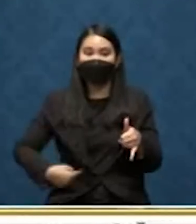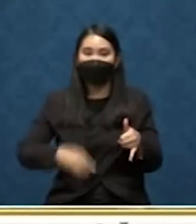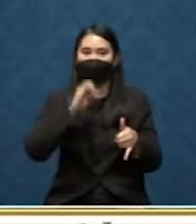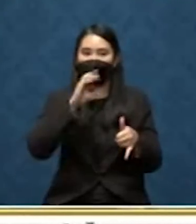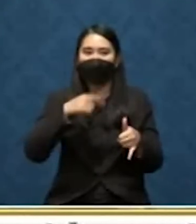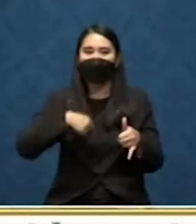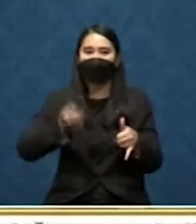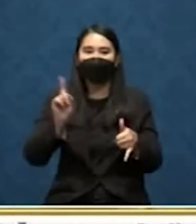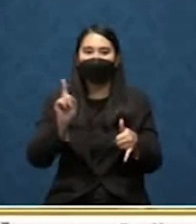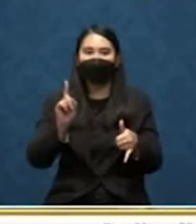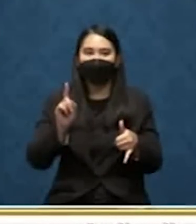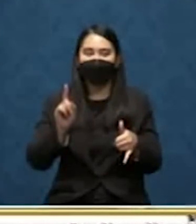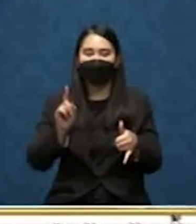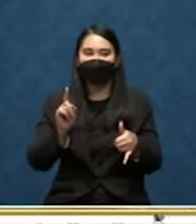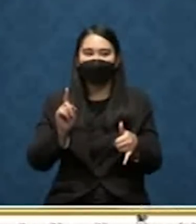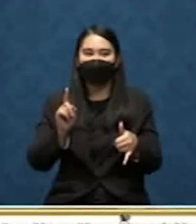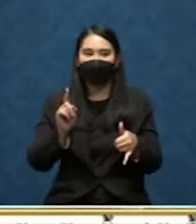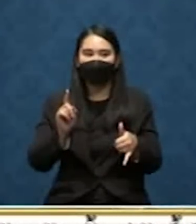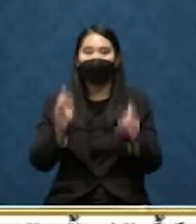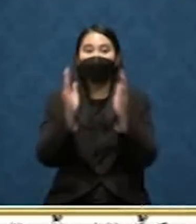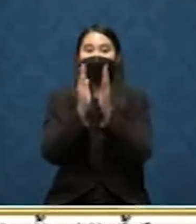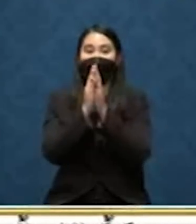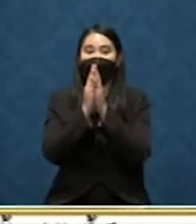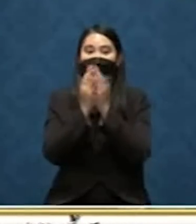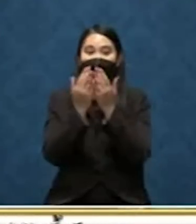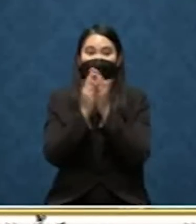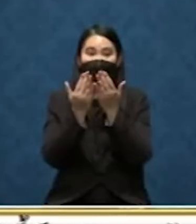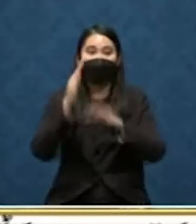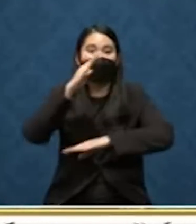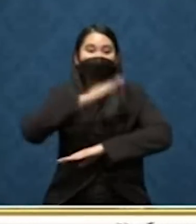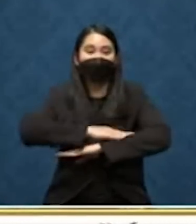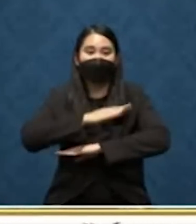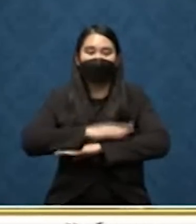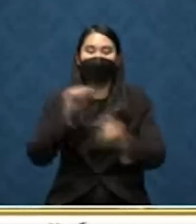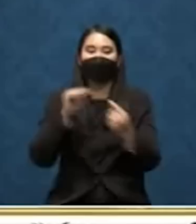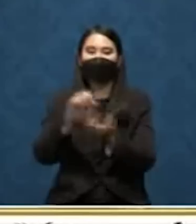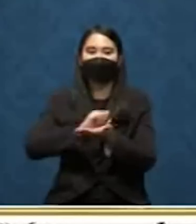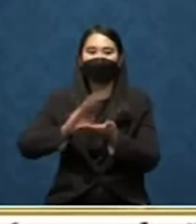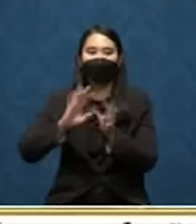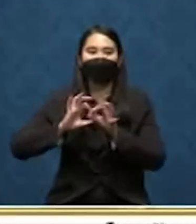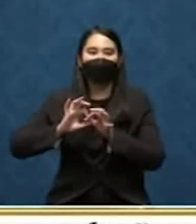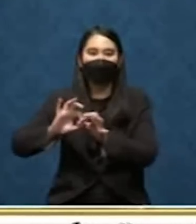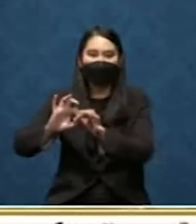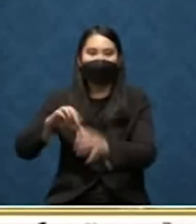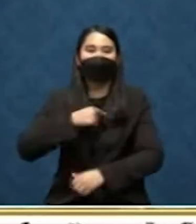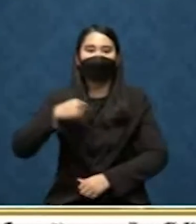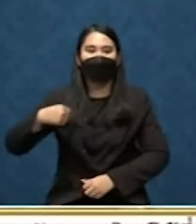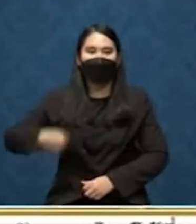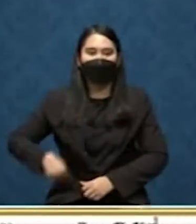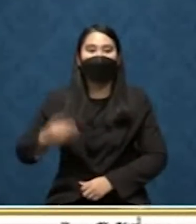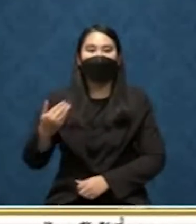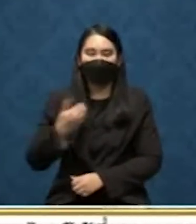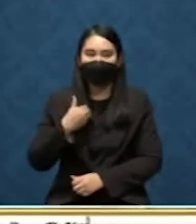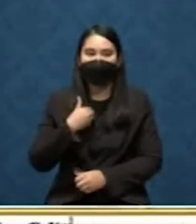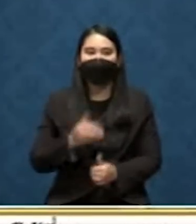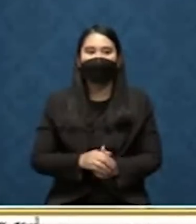ปรากฏครับปรากฏในหนังสือที่ถูกจดพิพขึ้นโดยสถาบัที่มีความเชื่อมโยงกับทางการจนด้วยเป